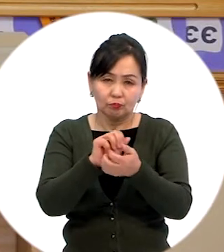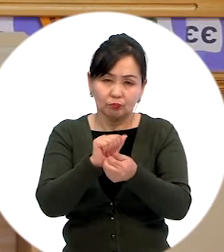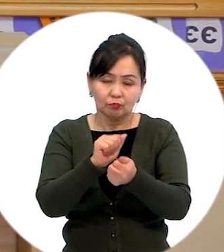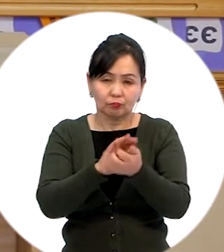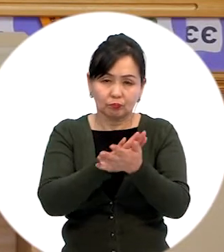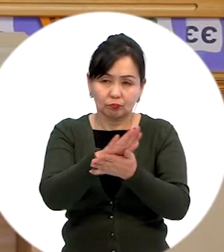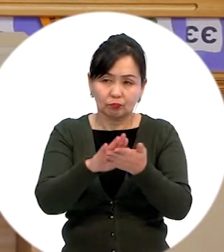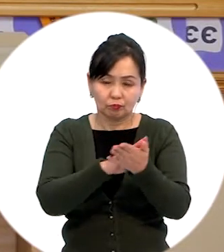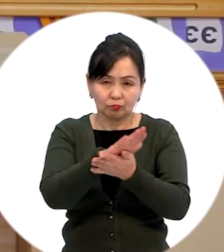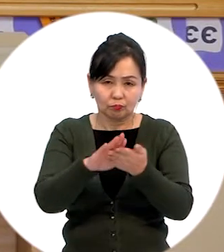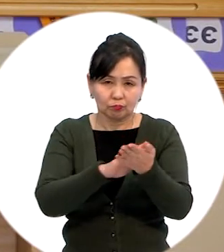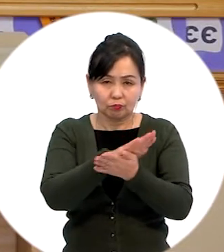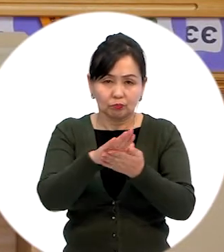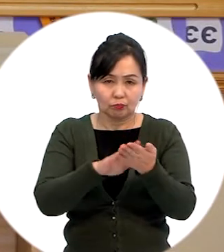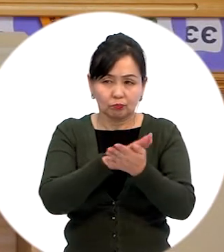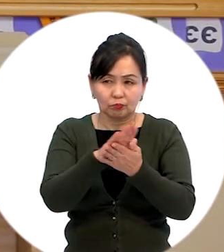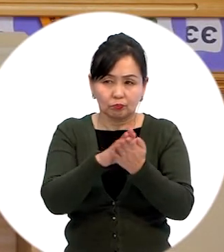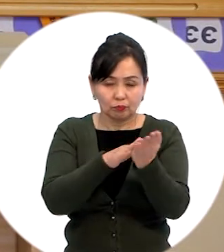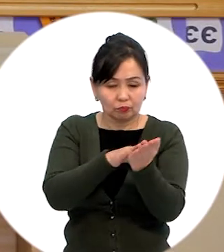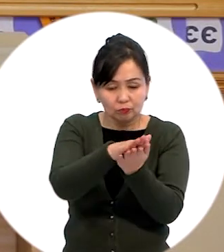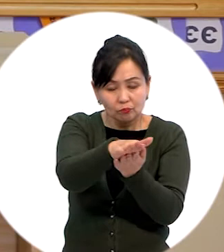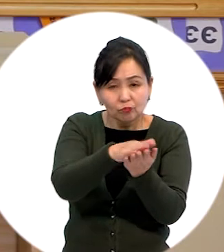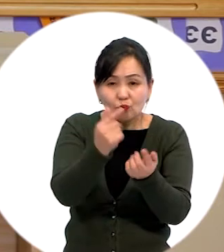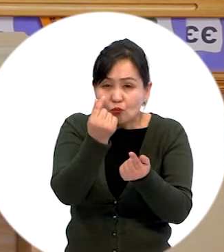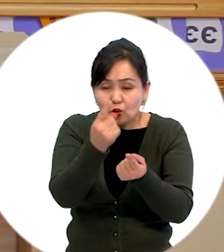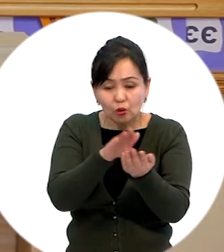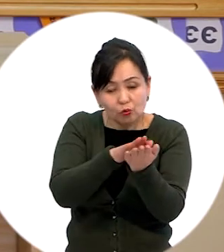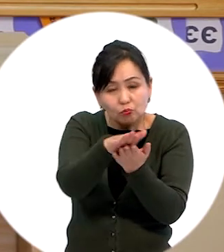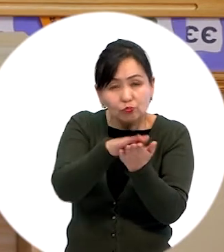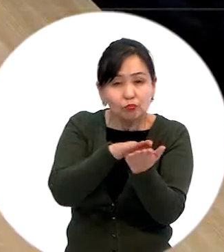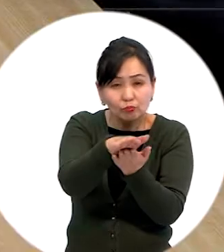За маш сайн зөөлрүүлээд ерөнхийдөө баг зэрэг сүвээд